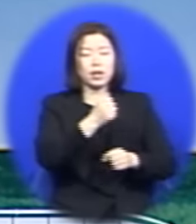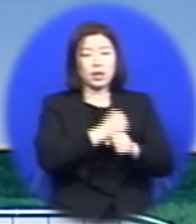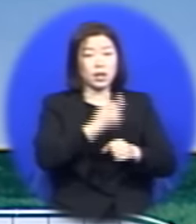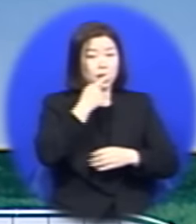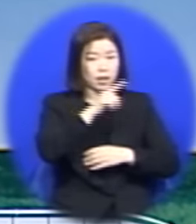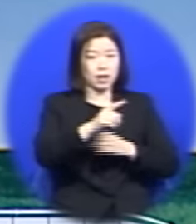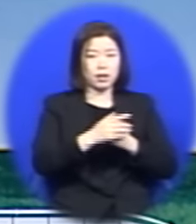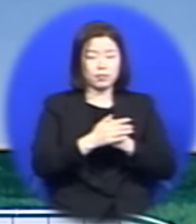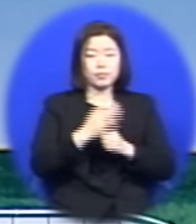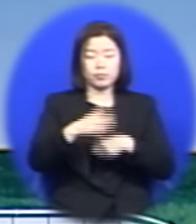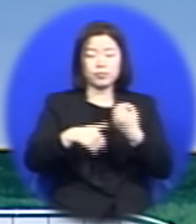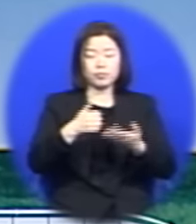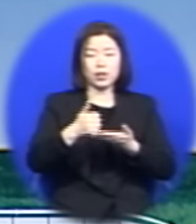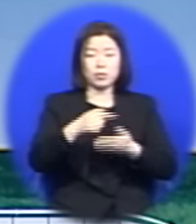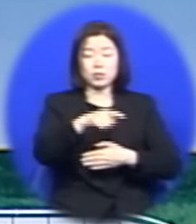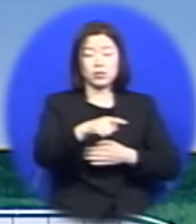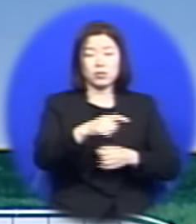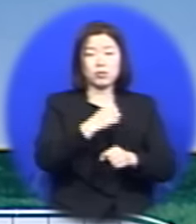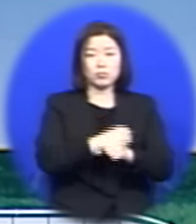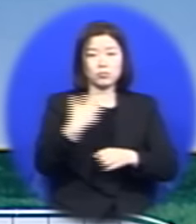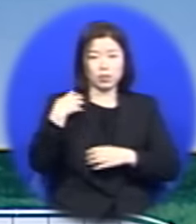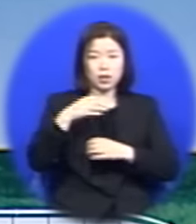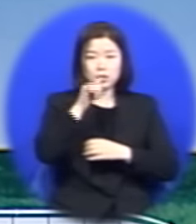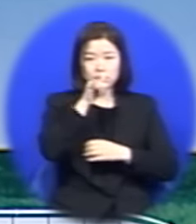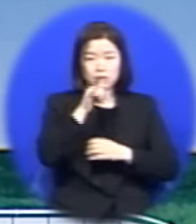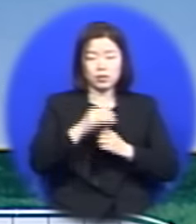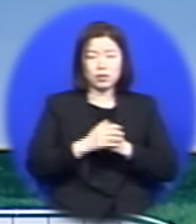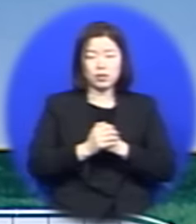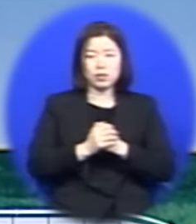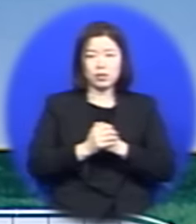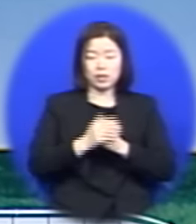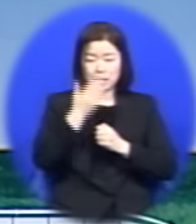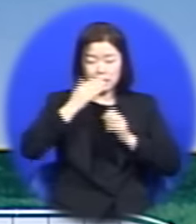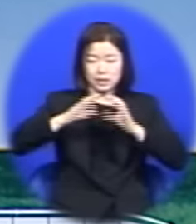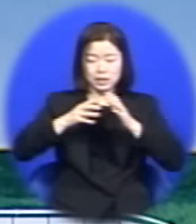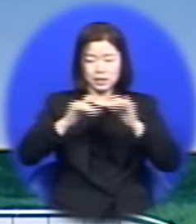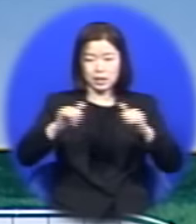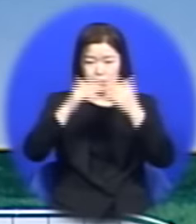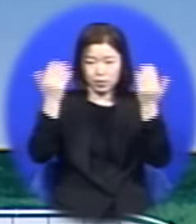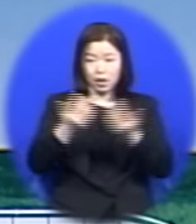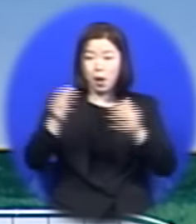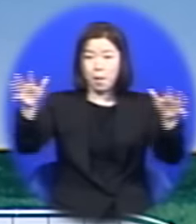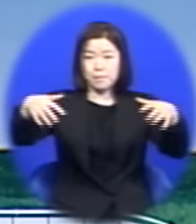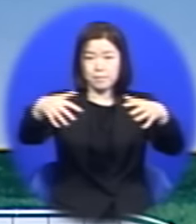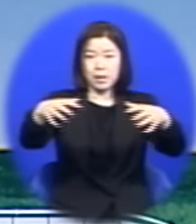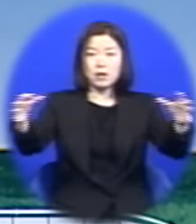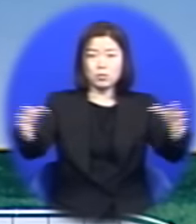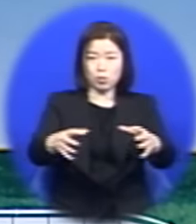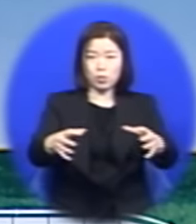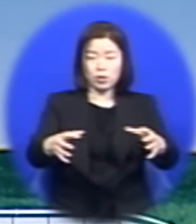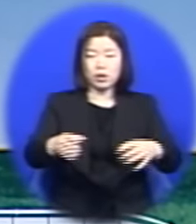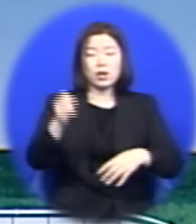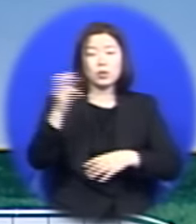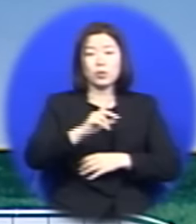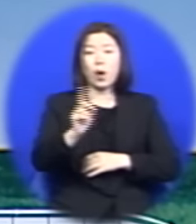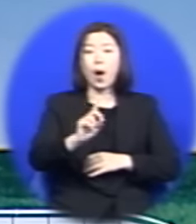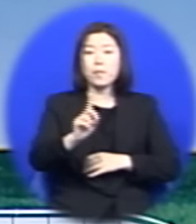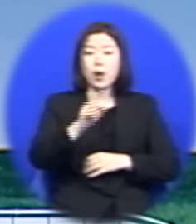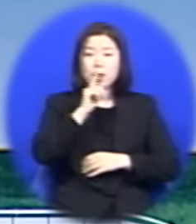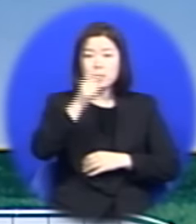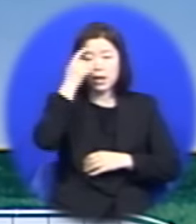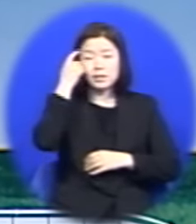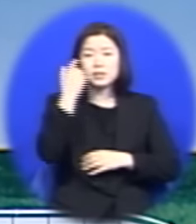그렇게 하시겠다 그랬어요. 이스라엘 백성들을 다 불러 모았습니다. 모세와 아론이. 그리고는 뭐라고 그랬는지